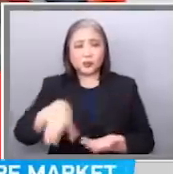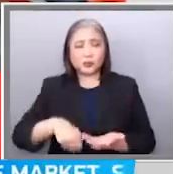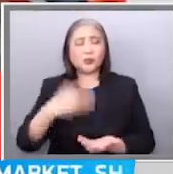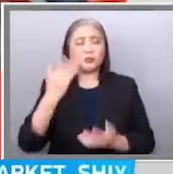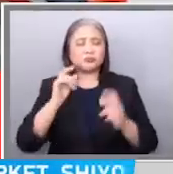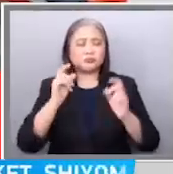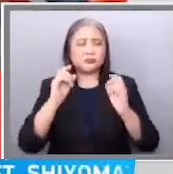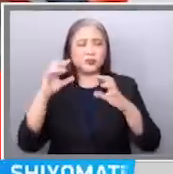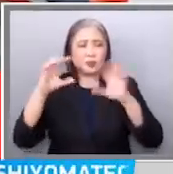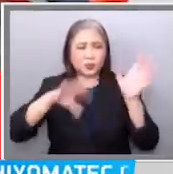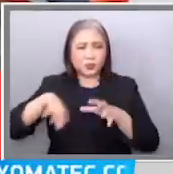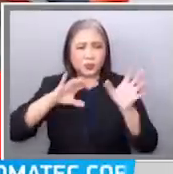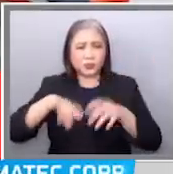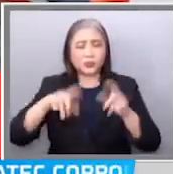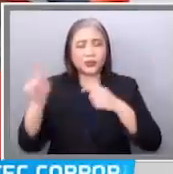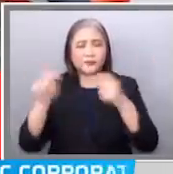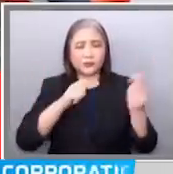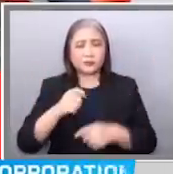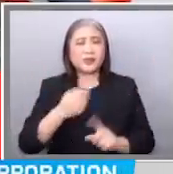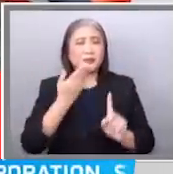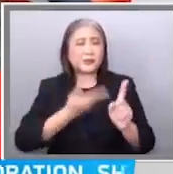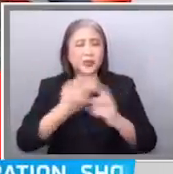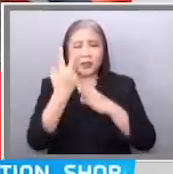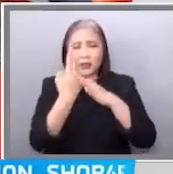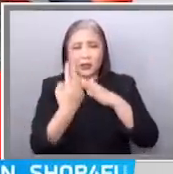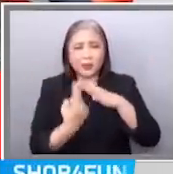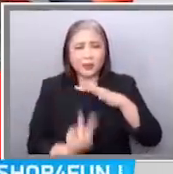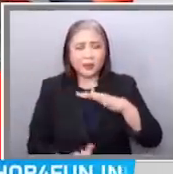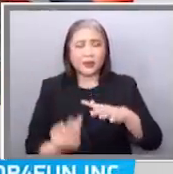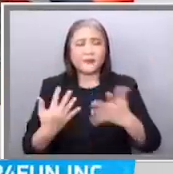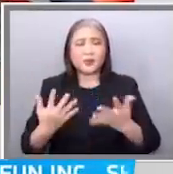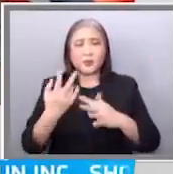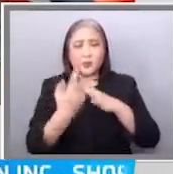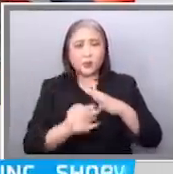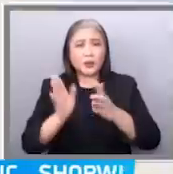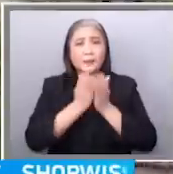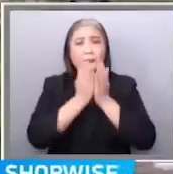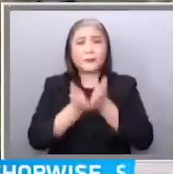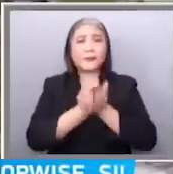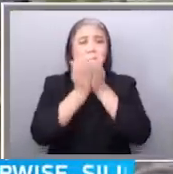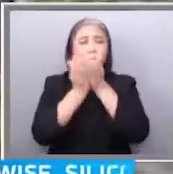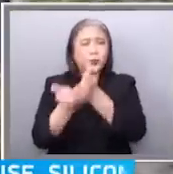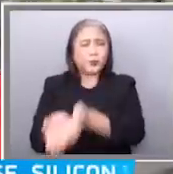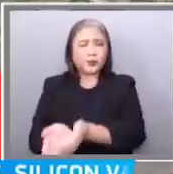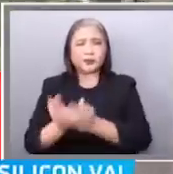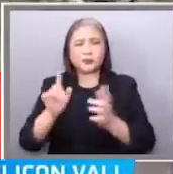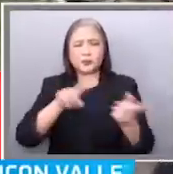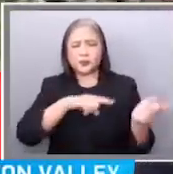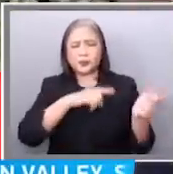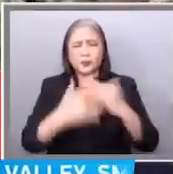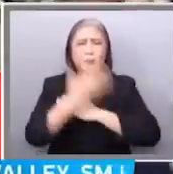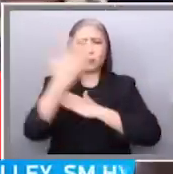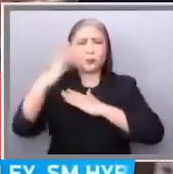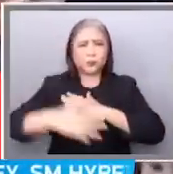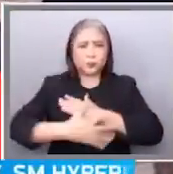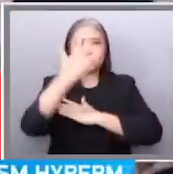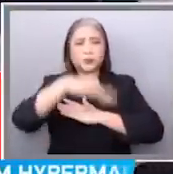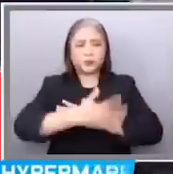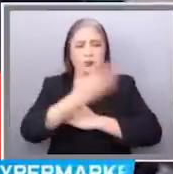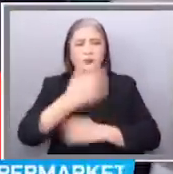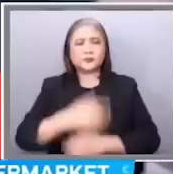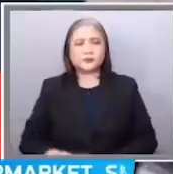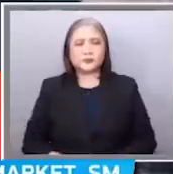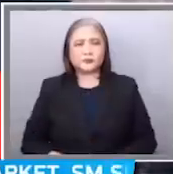posibleng nalunod ang biktima matapos lumubog ang kanyang bangka dahil sa malakas na alon sa dagat. Idineklara na ang state of calamity sa